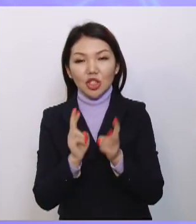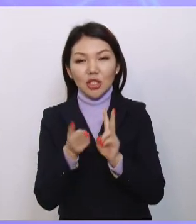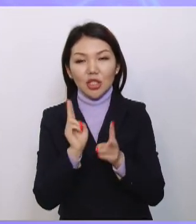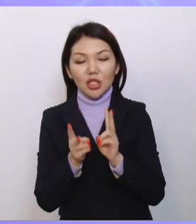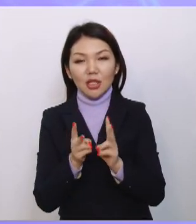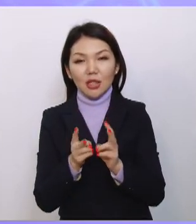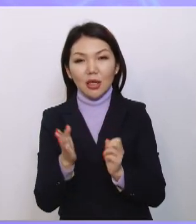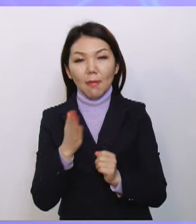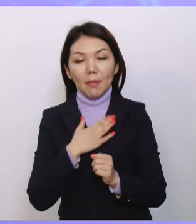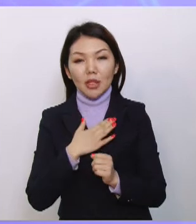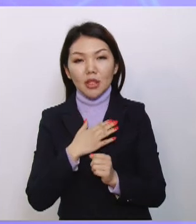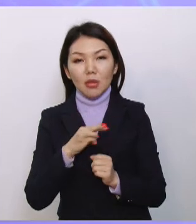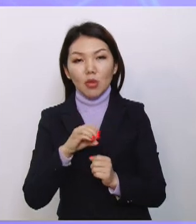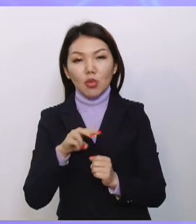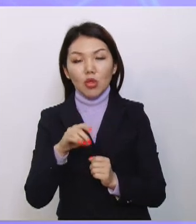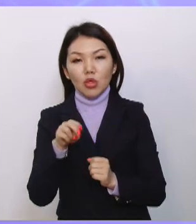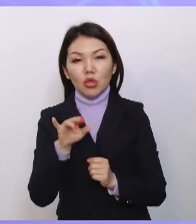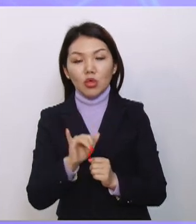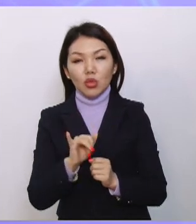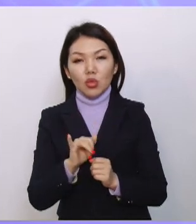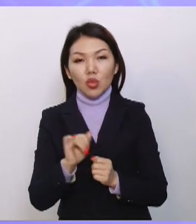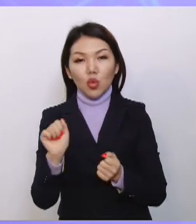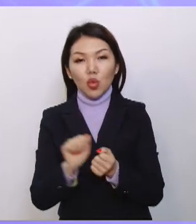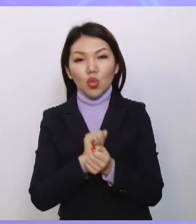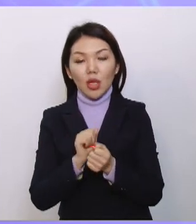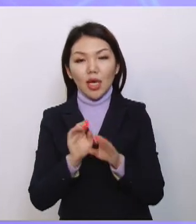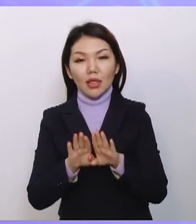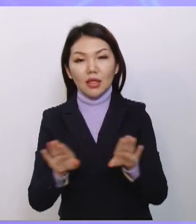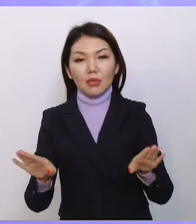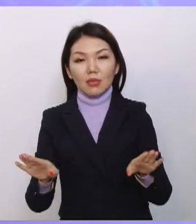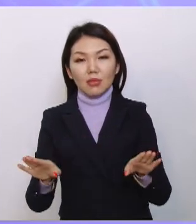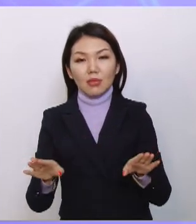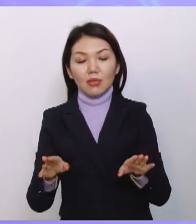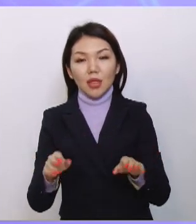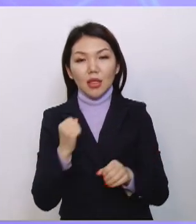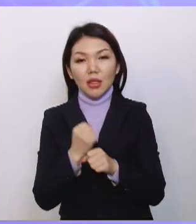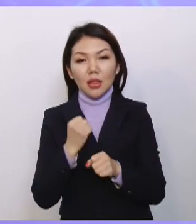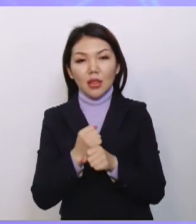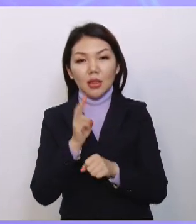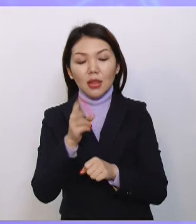Биз мөмөлөрдү кургатып, как жасайбыз.